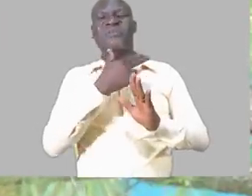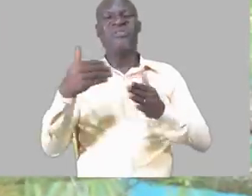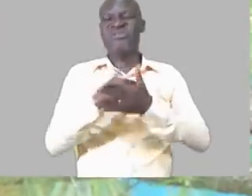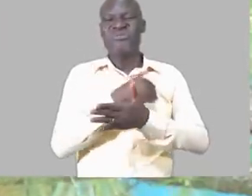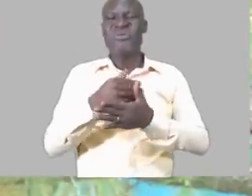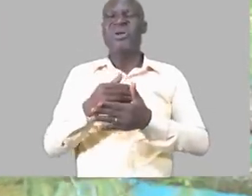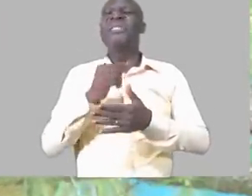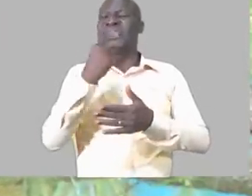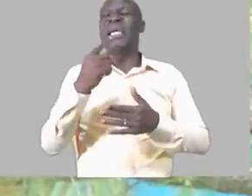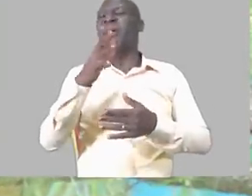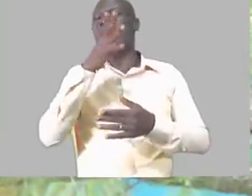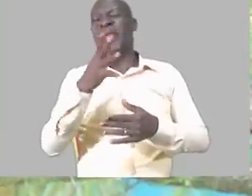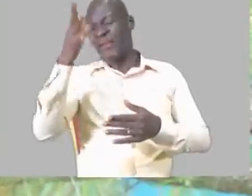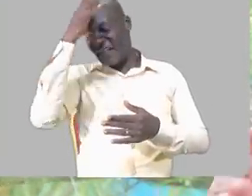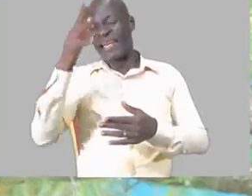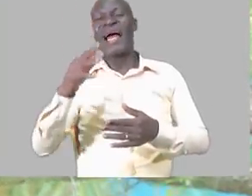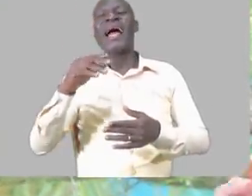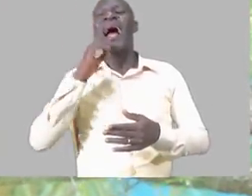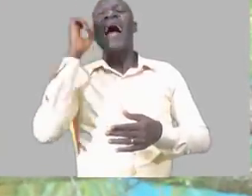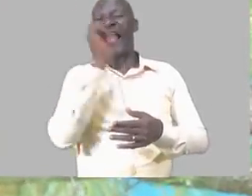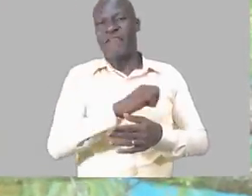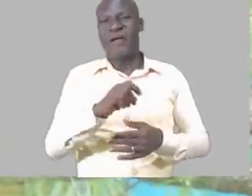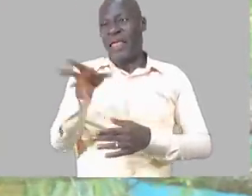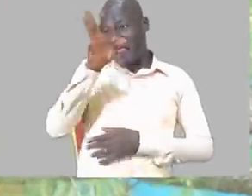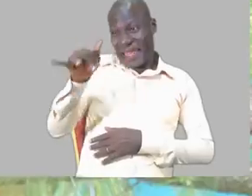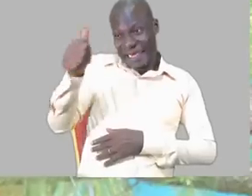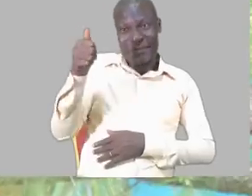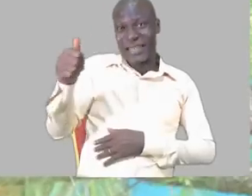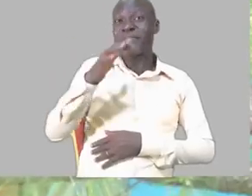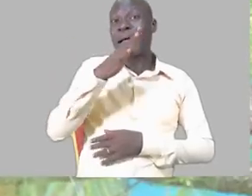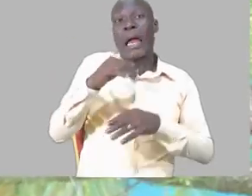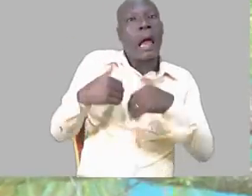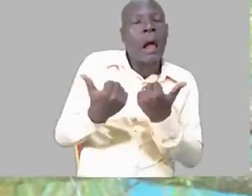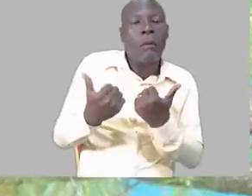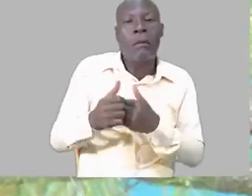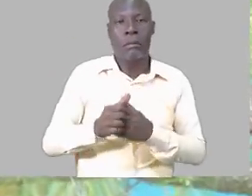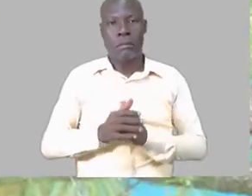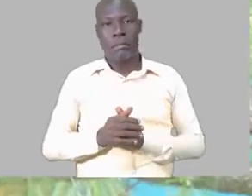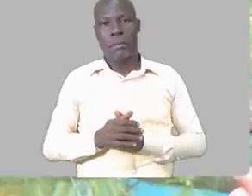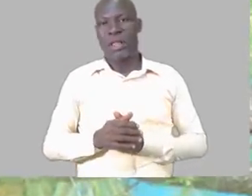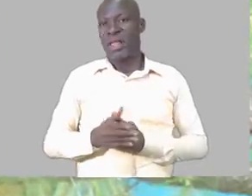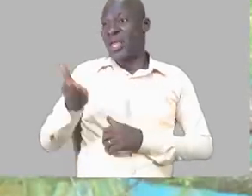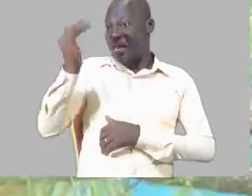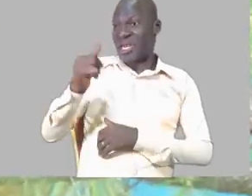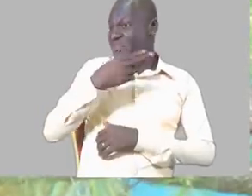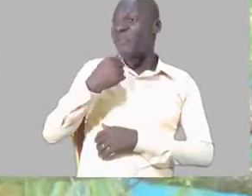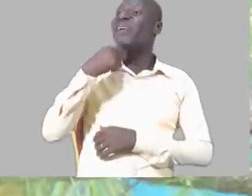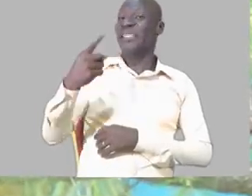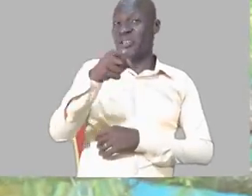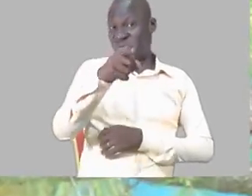papa e baifo e difo na e ka so maame e baifo maame wo papa e baifo no o mo anka sa maame no mo nso e om do maame no nya